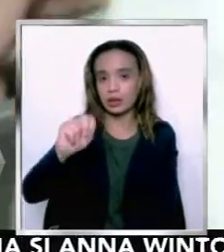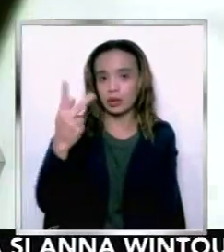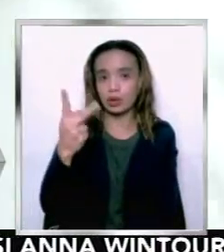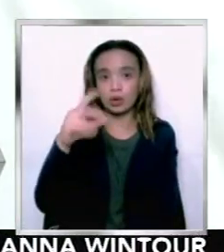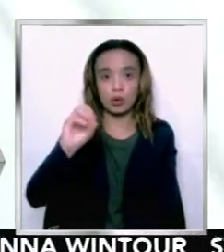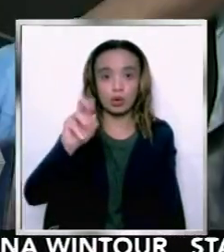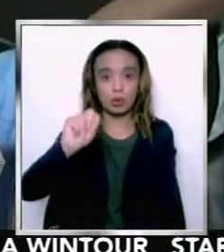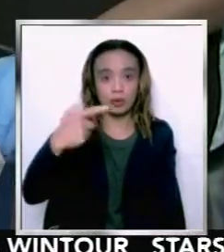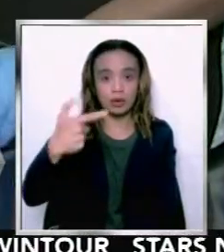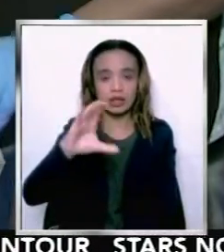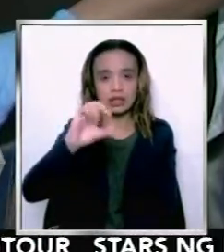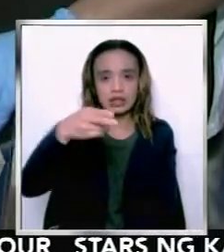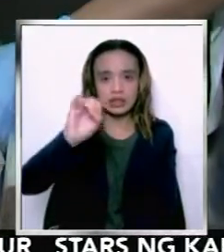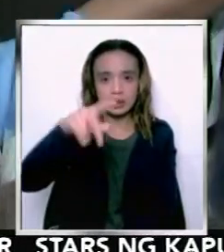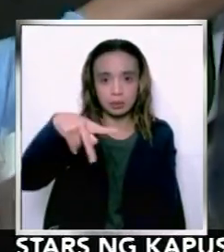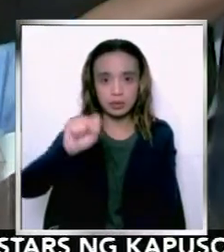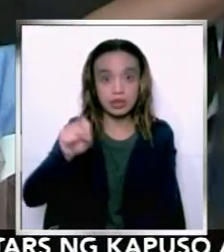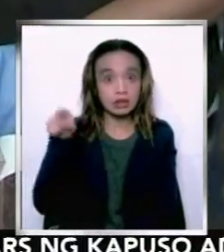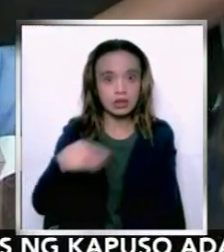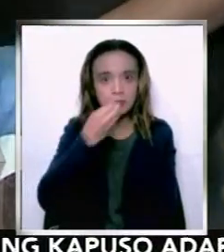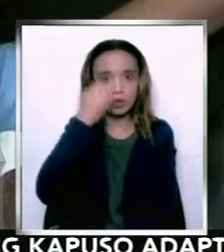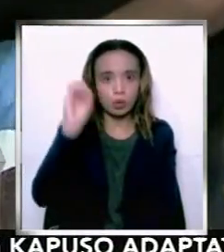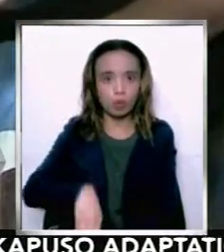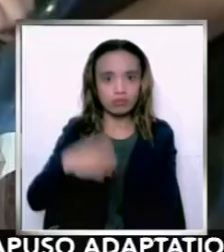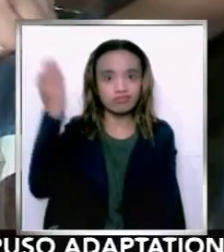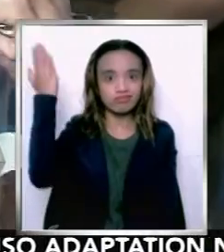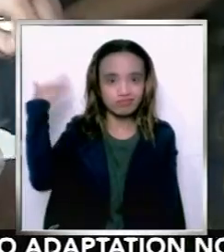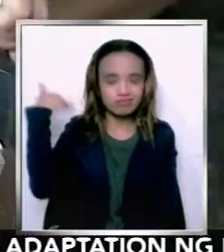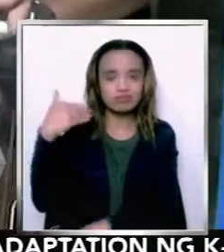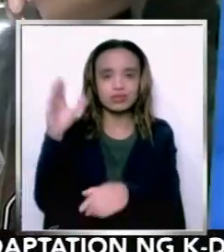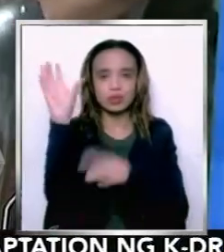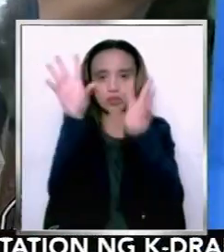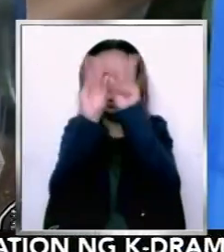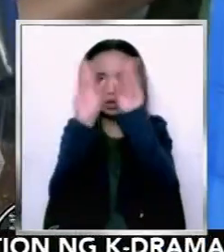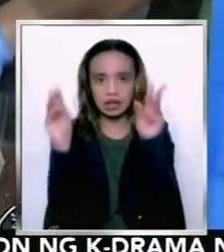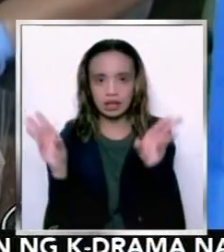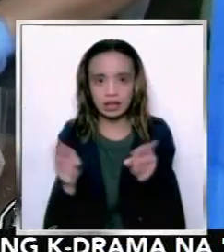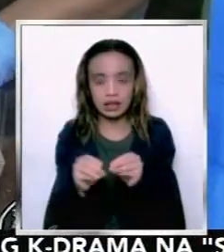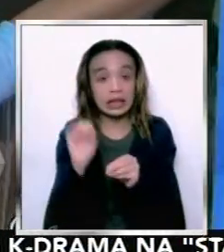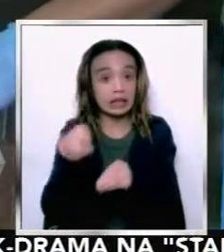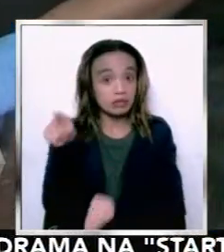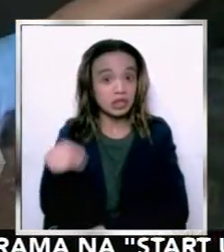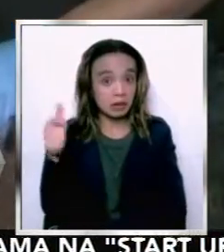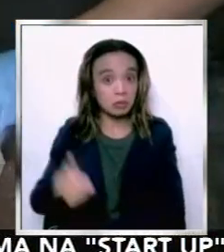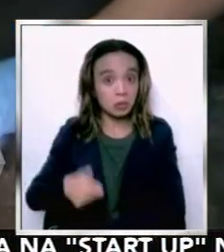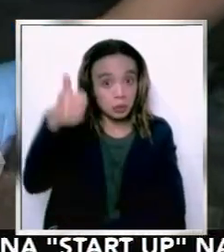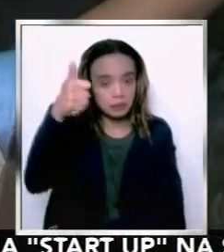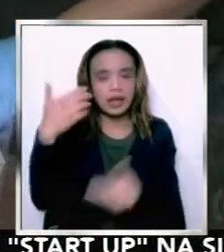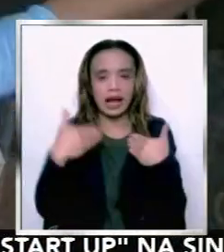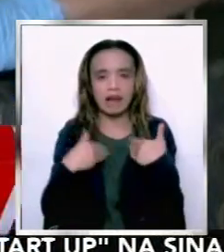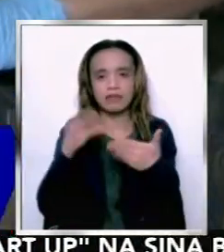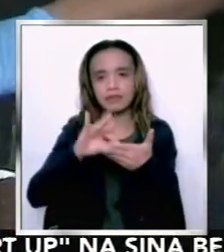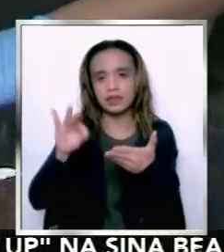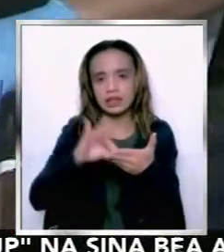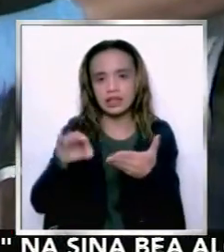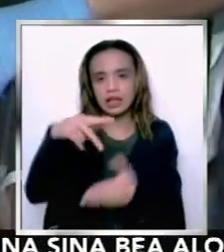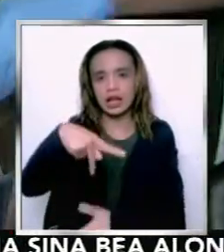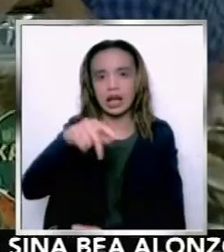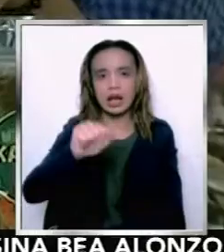ng daan-daang bags noong Pasko. At kapag daw na halal, may nakahanda silang financial packages para sa mga